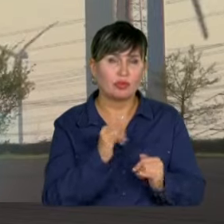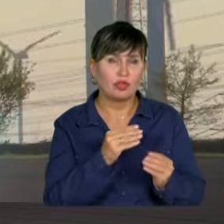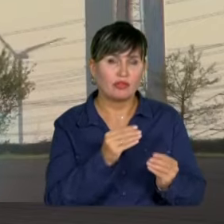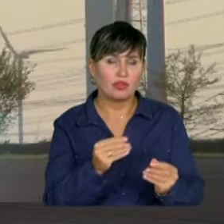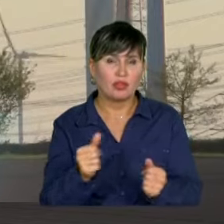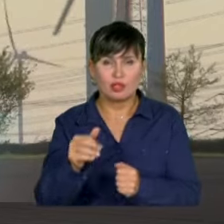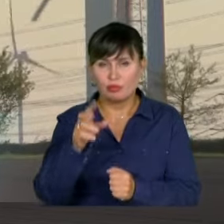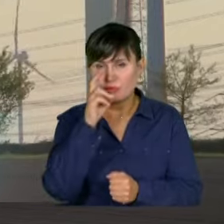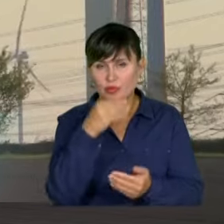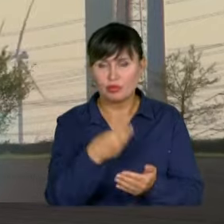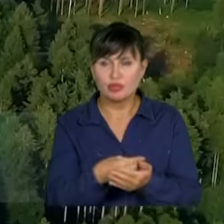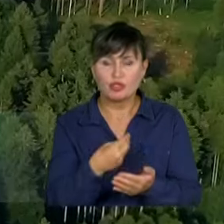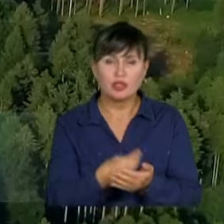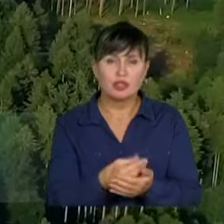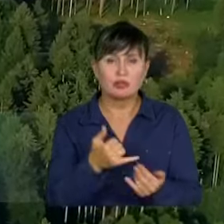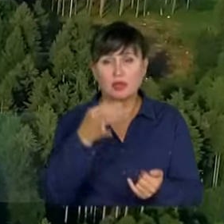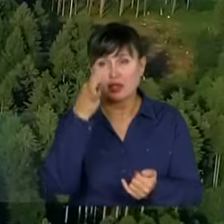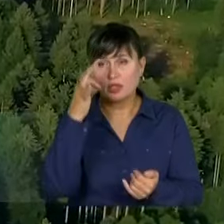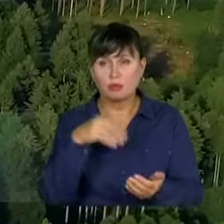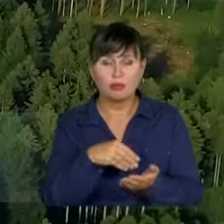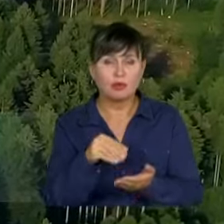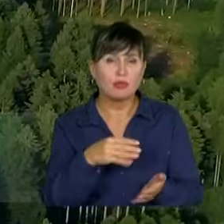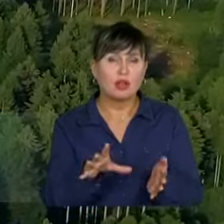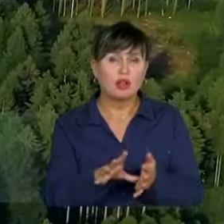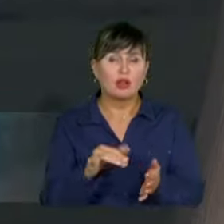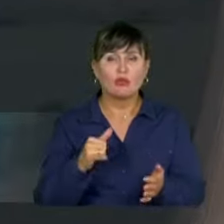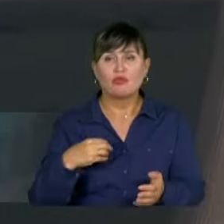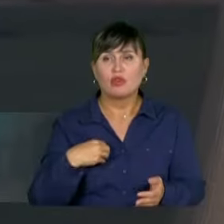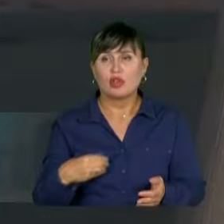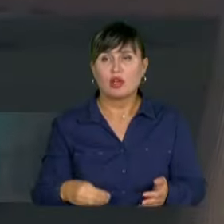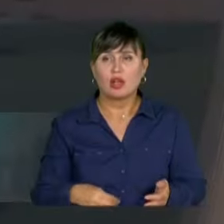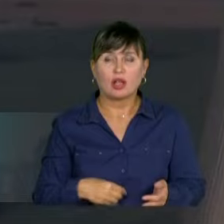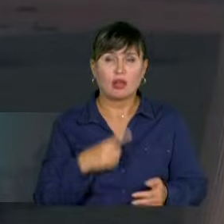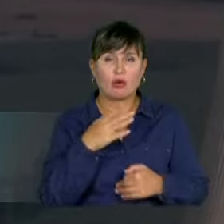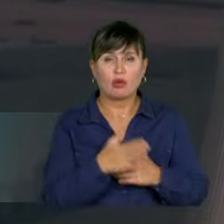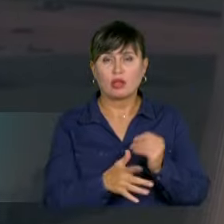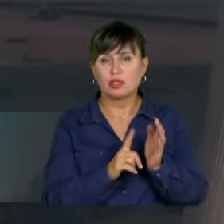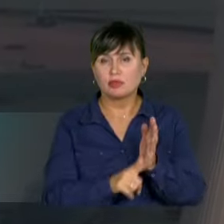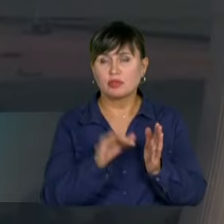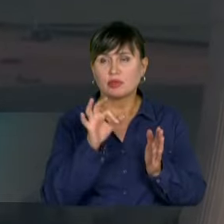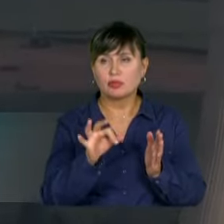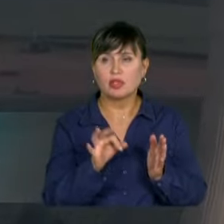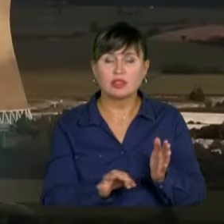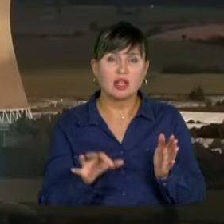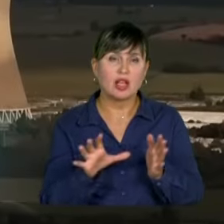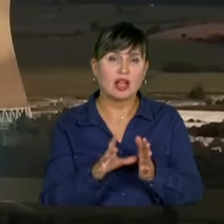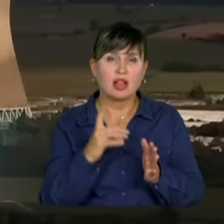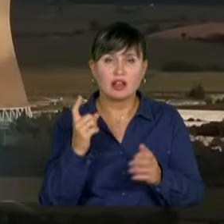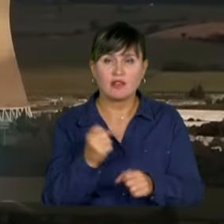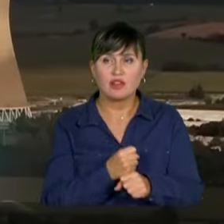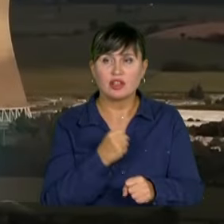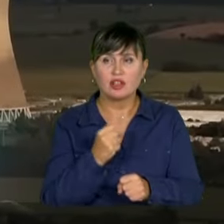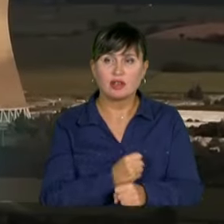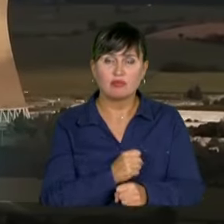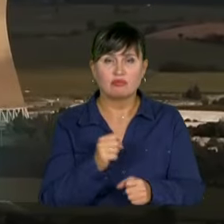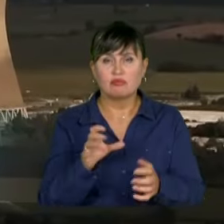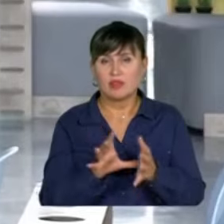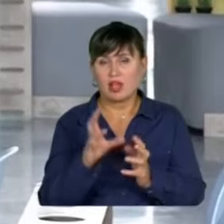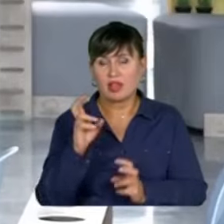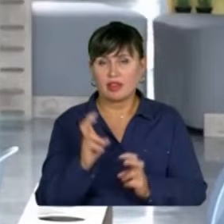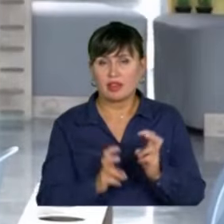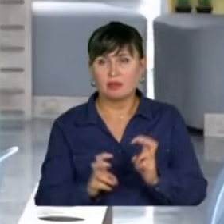бюджет страны. Теперь немцы закупают электроэнергию у Франции, где порядка 70% электричества вырабатывается на атомных